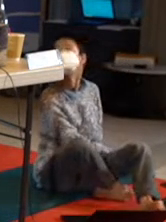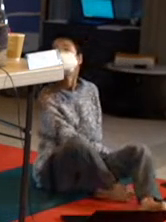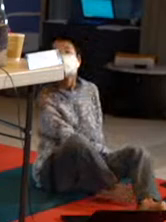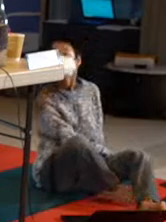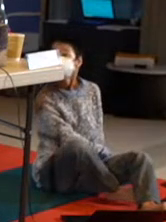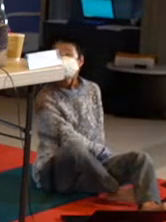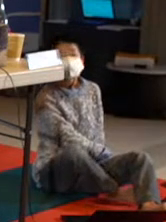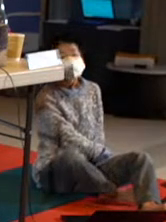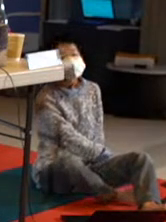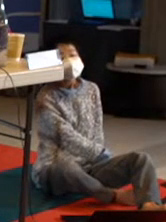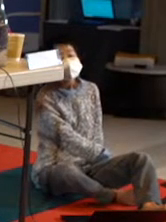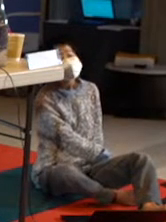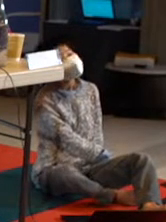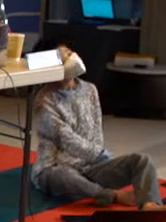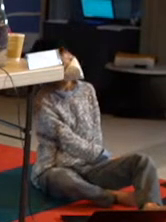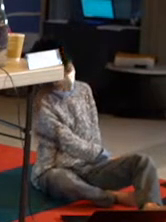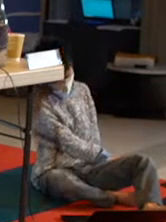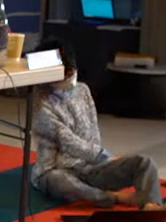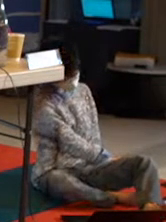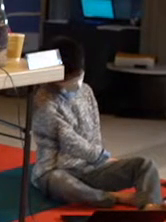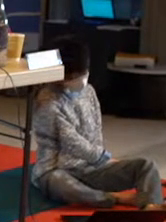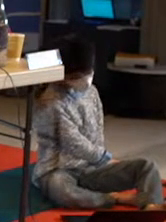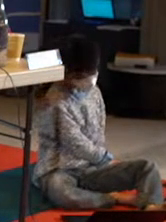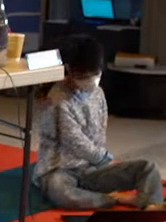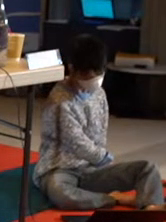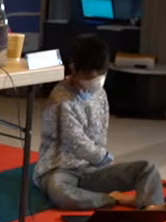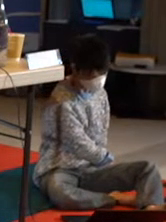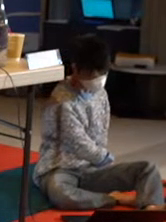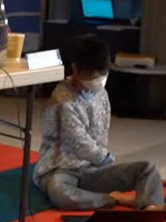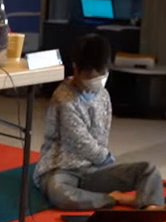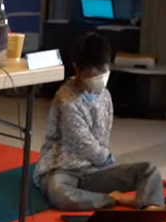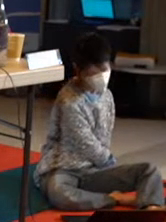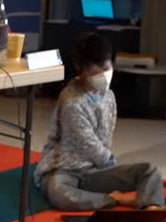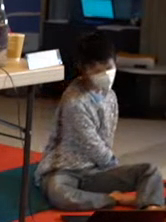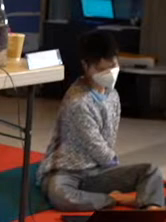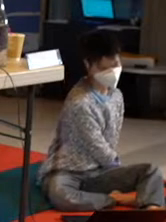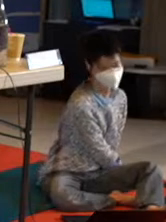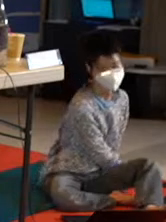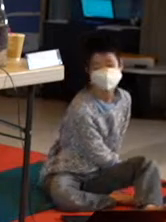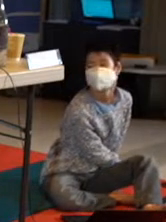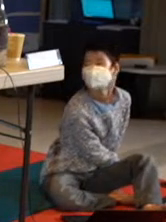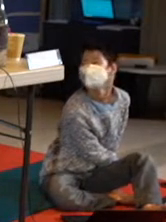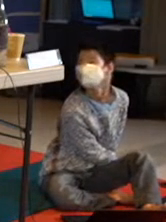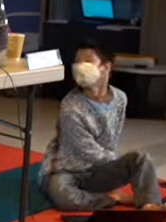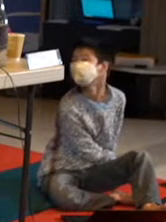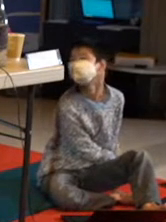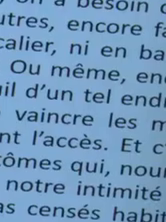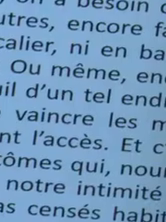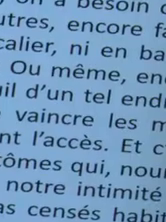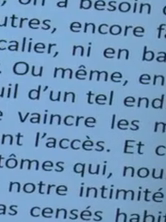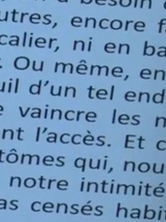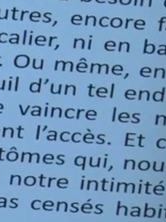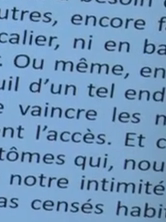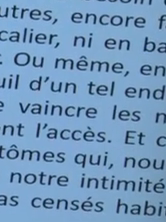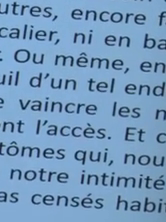difficile de persuader les 1000 petits fantômes qui, nourris de ces voix extérieures, hantent l'espace poreux de notre intimité et nous chuchotent